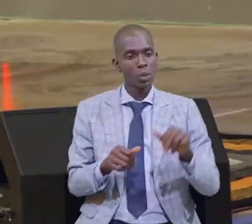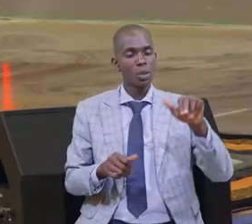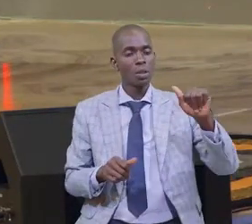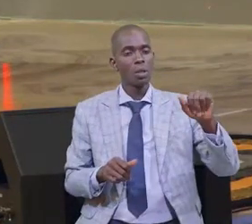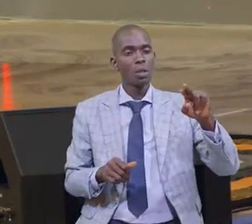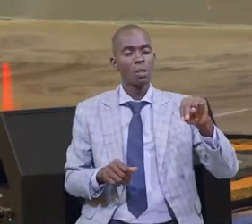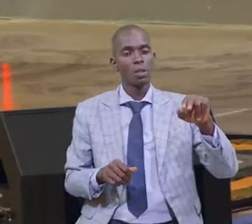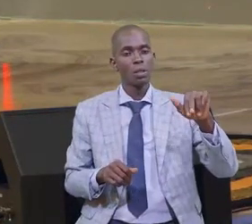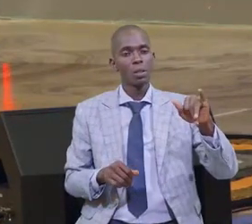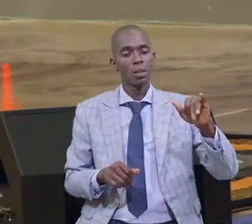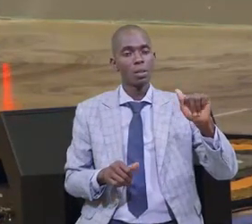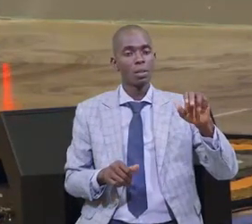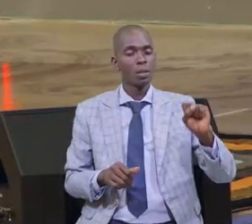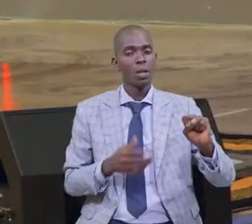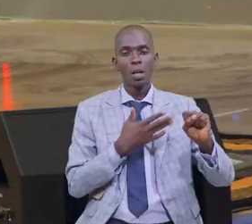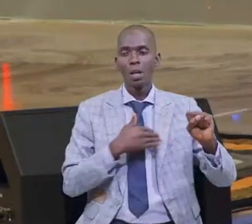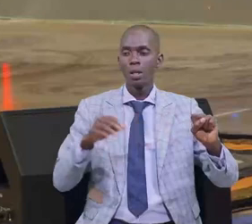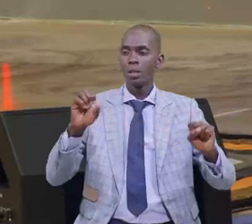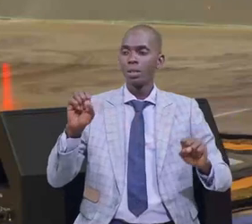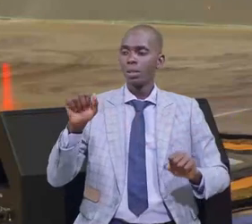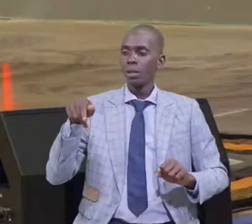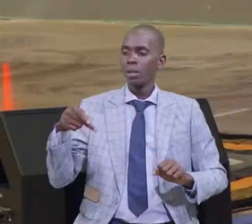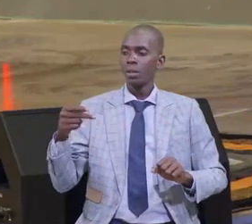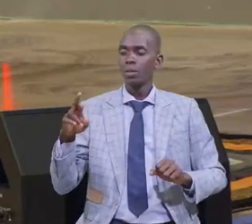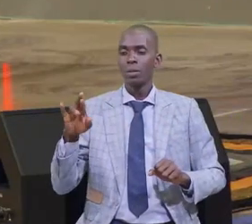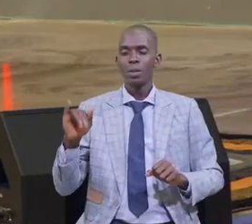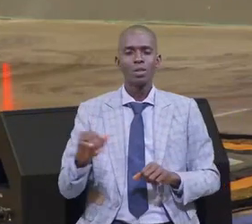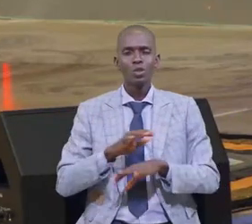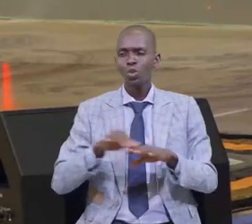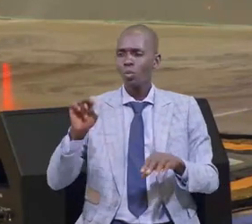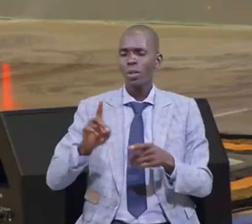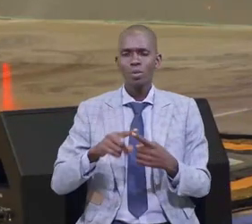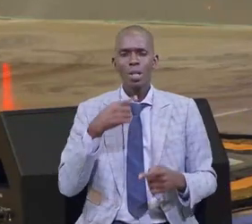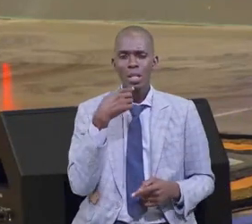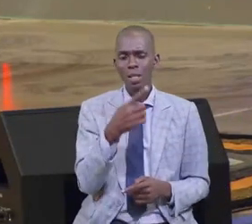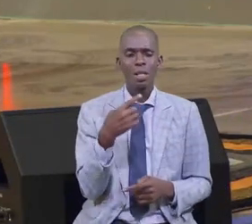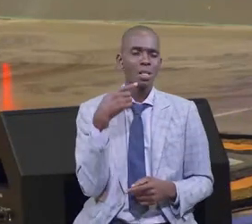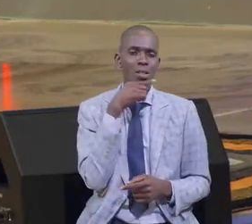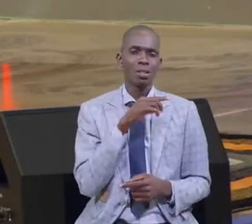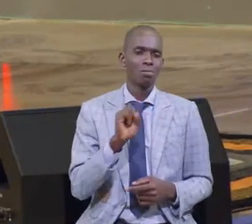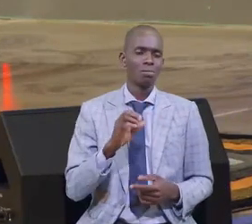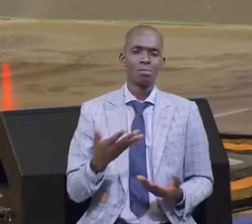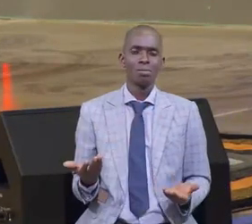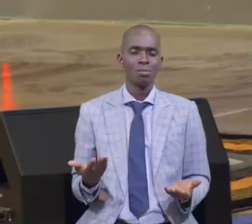Rappelez-vous Anania et Saphira. Ils ne devaient pas mentir. Vous ne devez pas mentir.